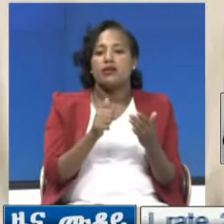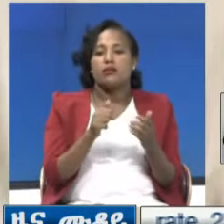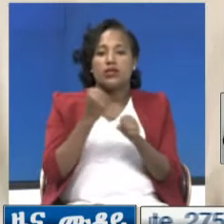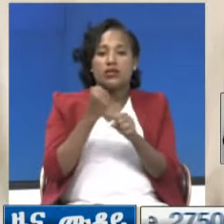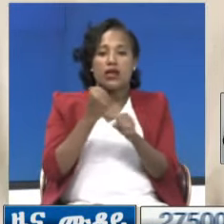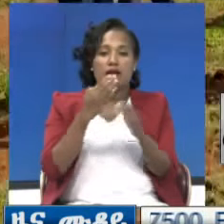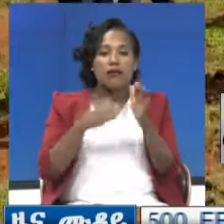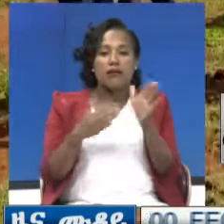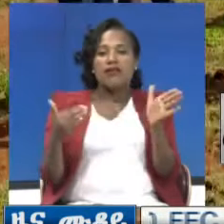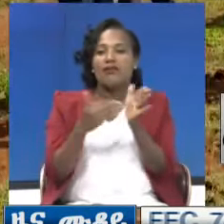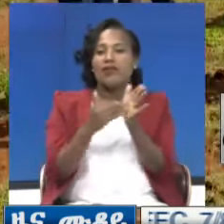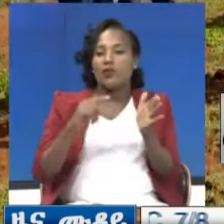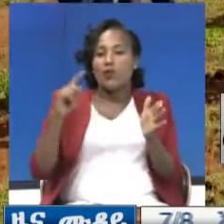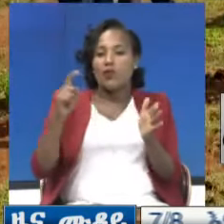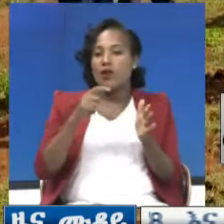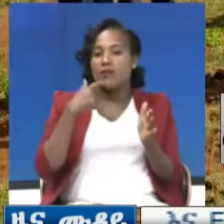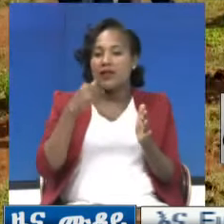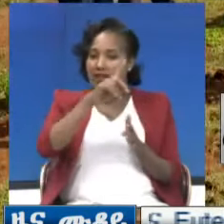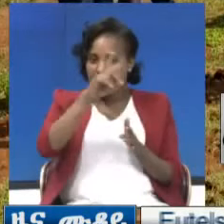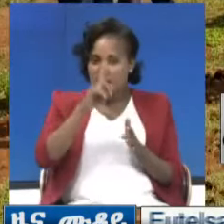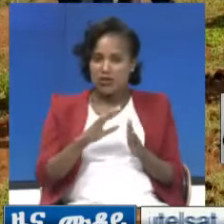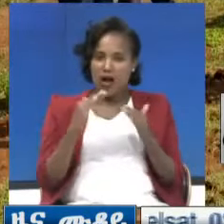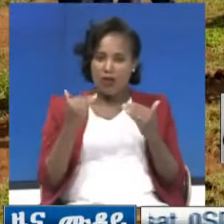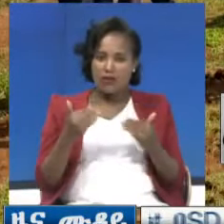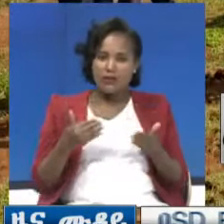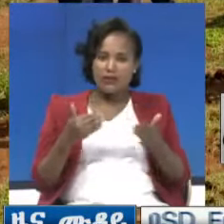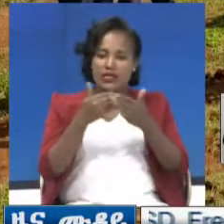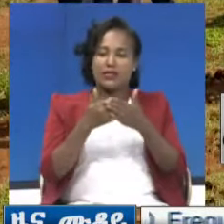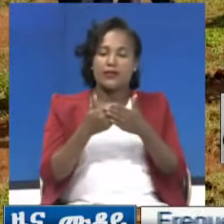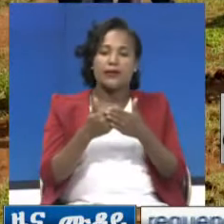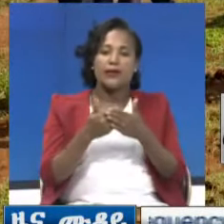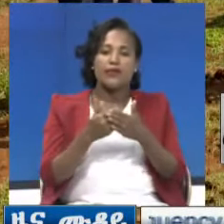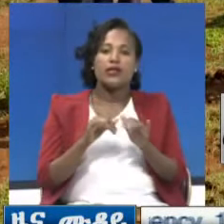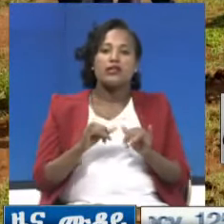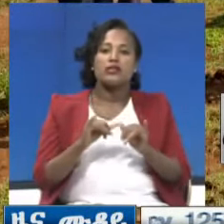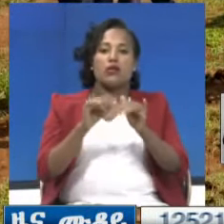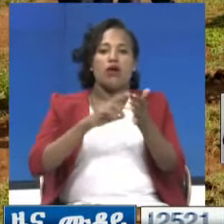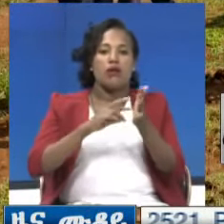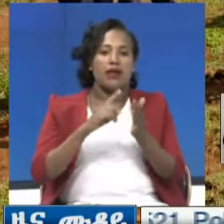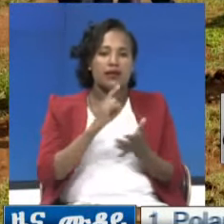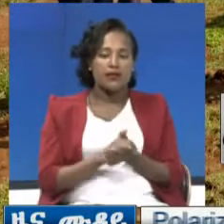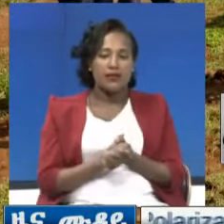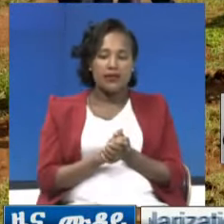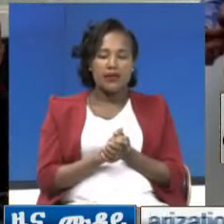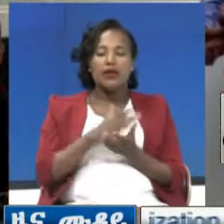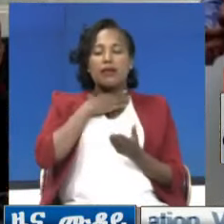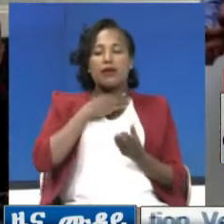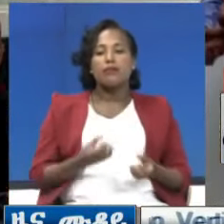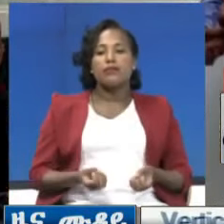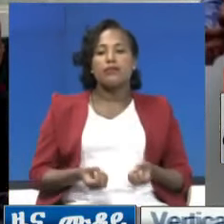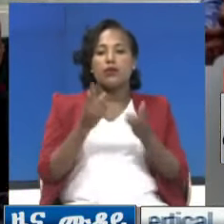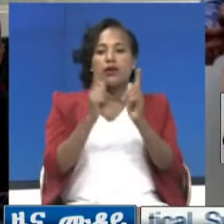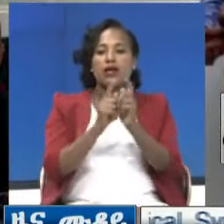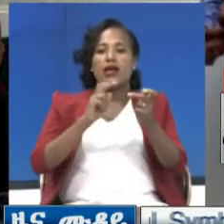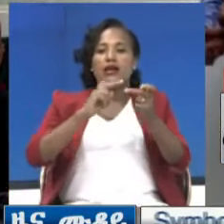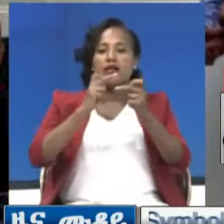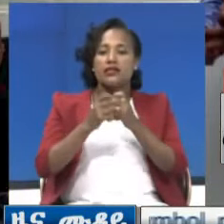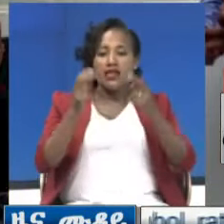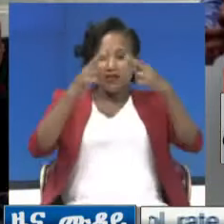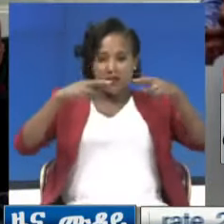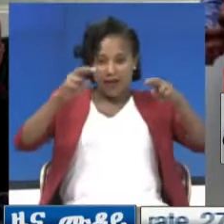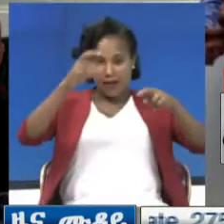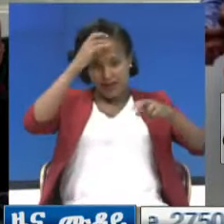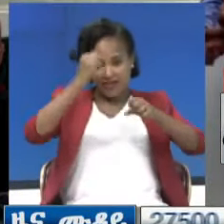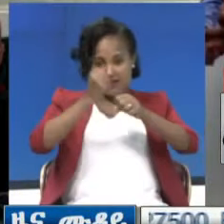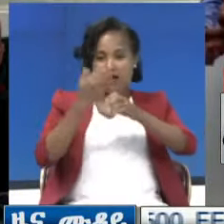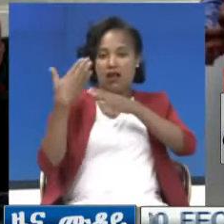ለመግባት እንቅፋት ሆኖብናል የሚል ጥያቄያቸው አሁንም ድረስ ዘልቋል ማለት ነው። የአማራ ብዙሃን መገናኛ ድርጅትም የፌዴራል የመንግስት